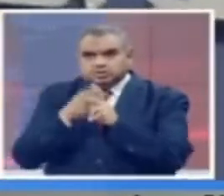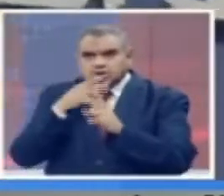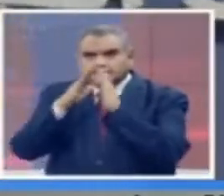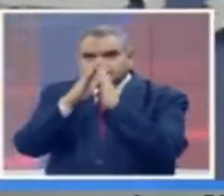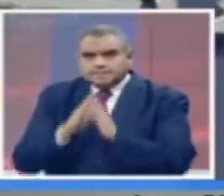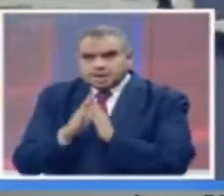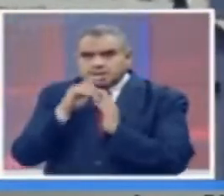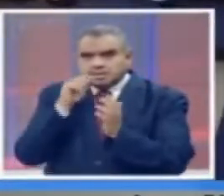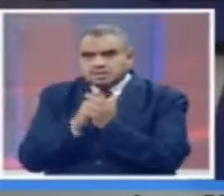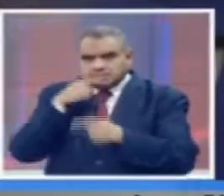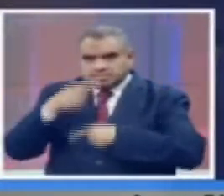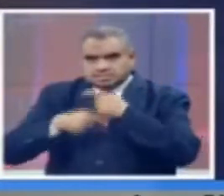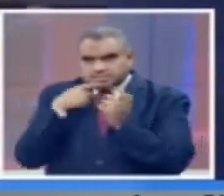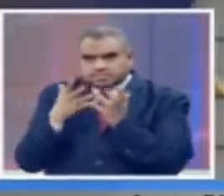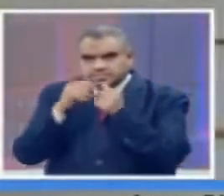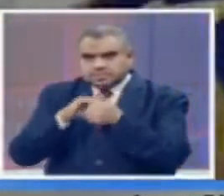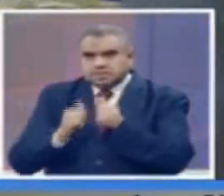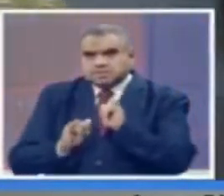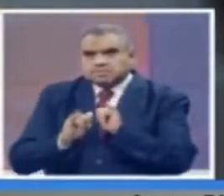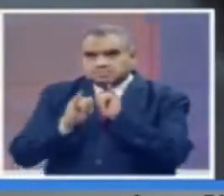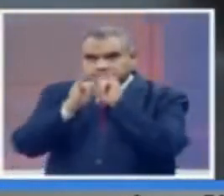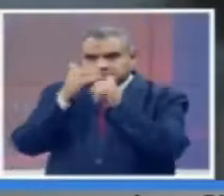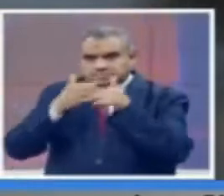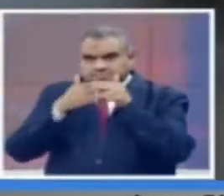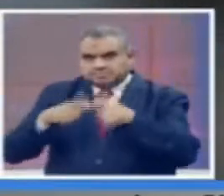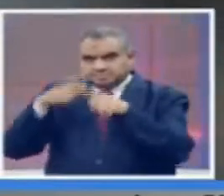والتنمية المتسارعة والنهضة الشاملة في البلاد،